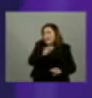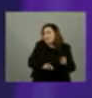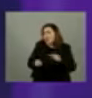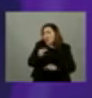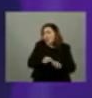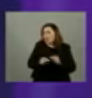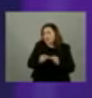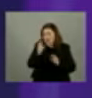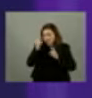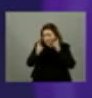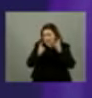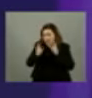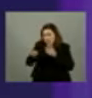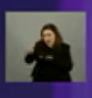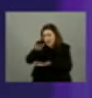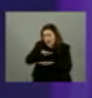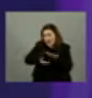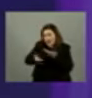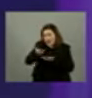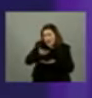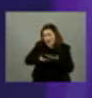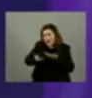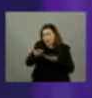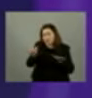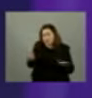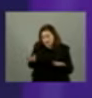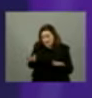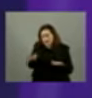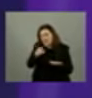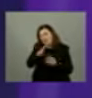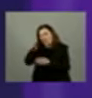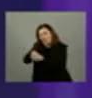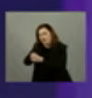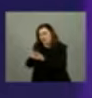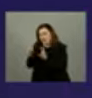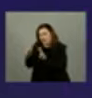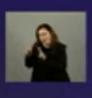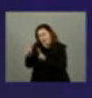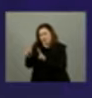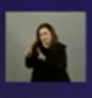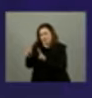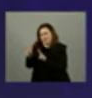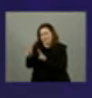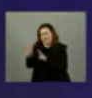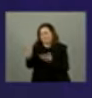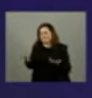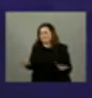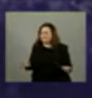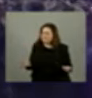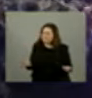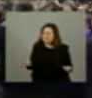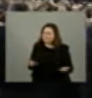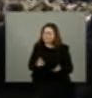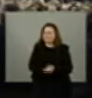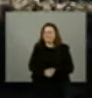καλά, ας επαναλάβουμε τη διαδικασία. Αυτό λέει ο κύριος Τσίπρας. Το ερώτημα το δικό μου είναι ότι δεν προκύπτει ότι θα επαναληφθεί